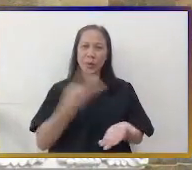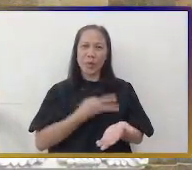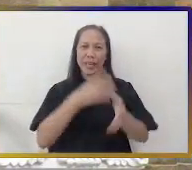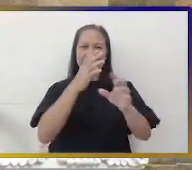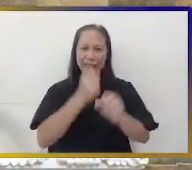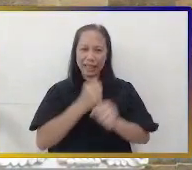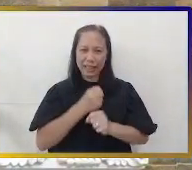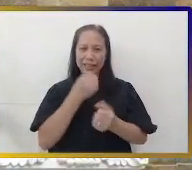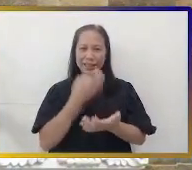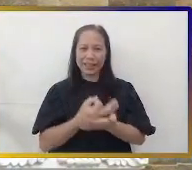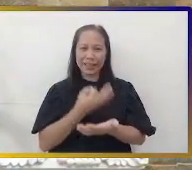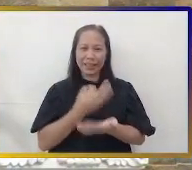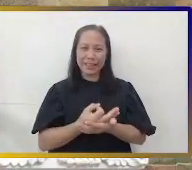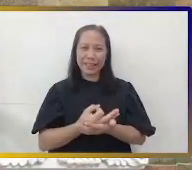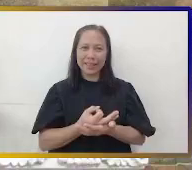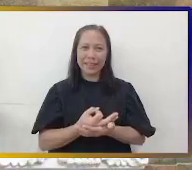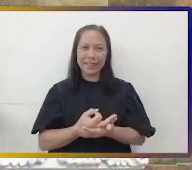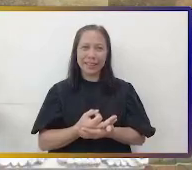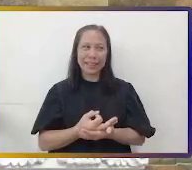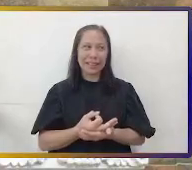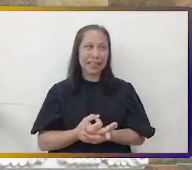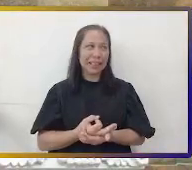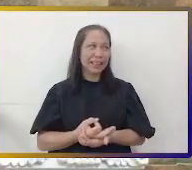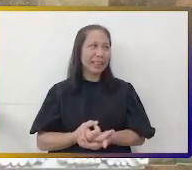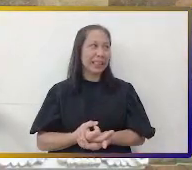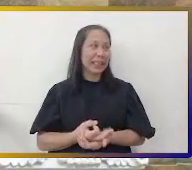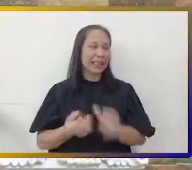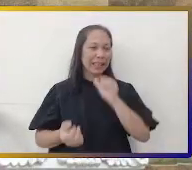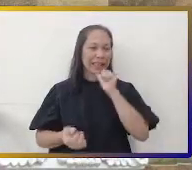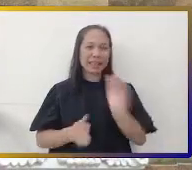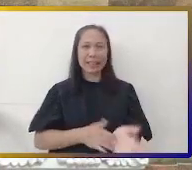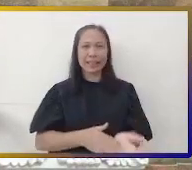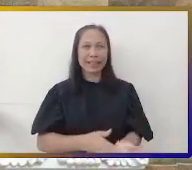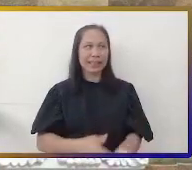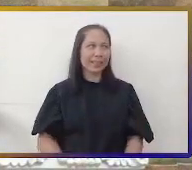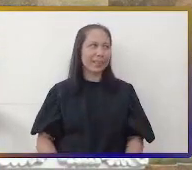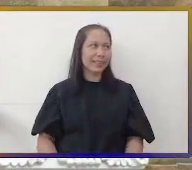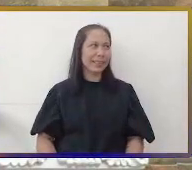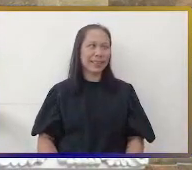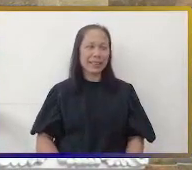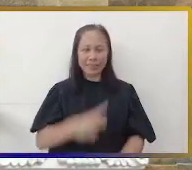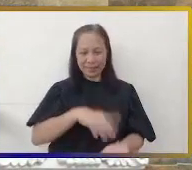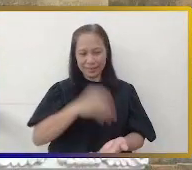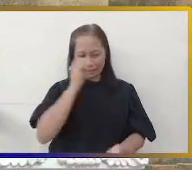paki-message ang binibigyan na pinagtutuunan ng pansin ang pina-prioritize